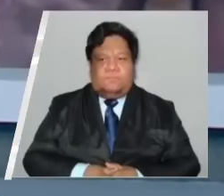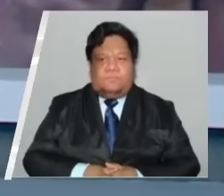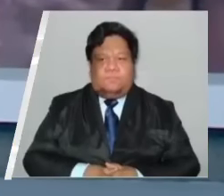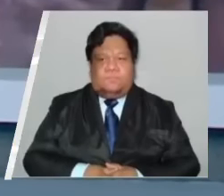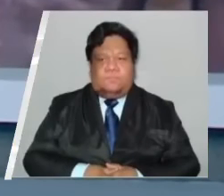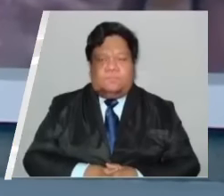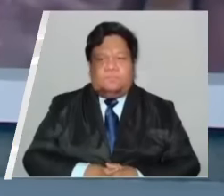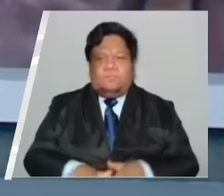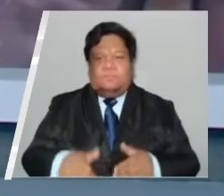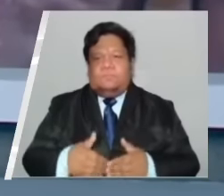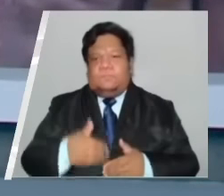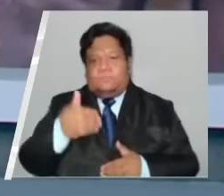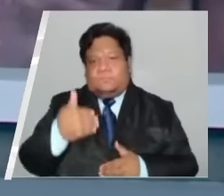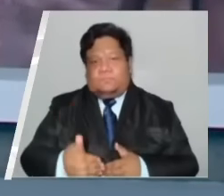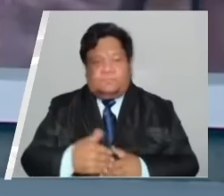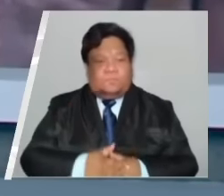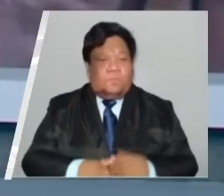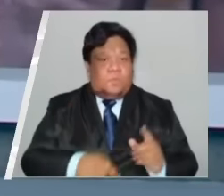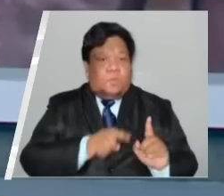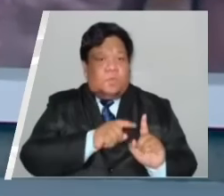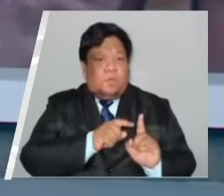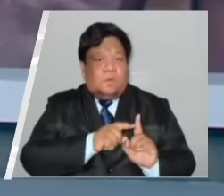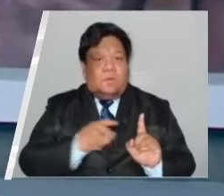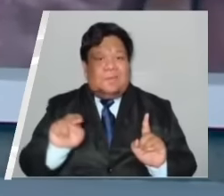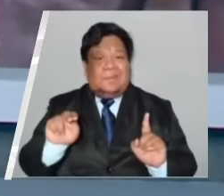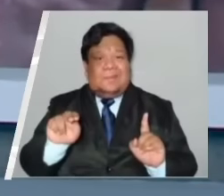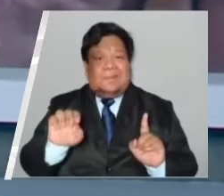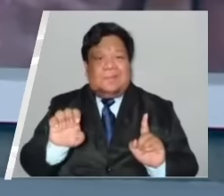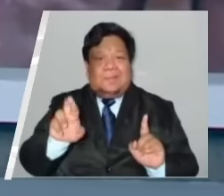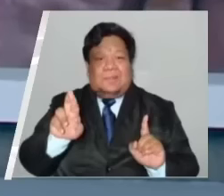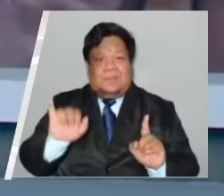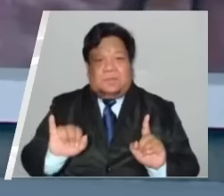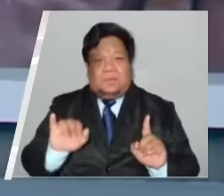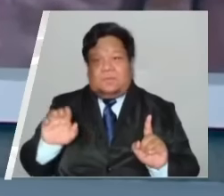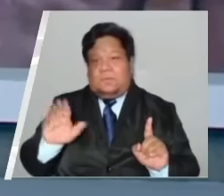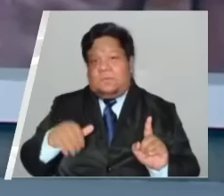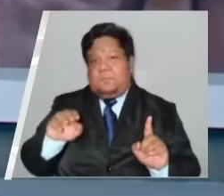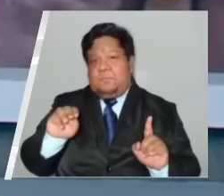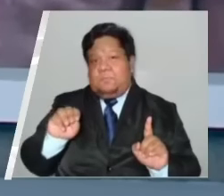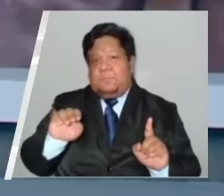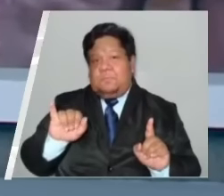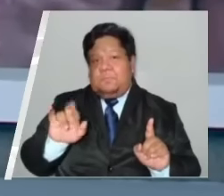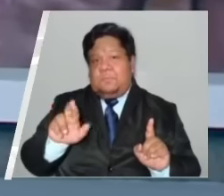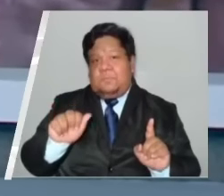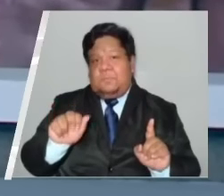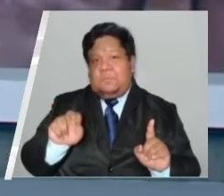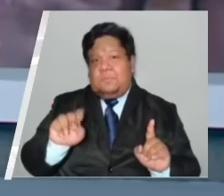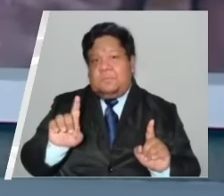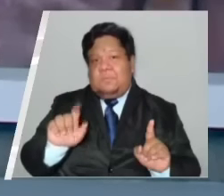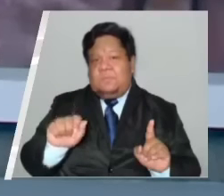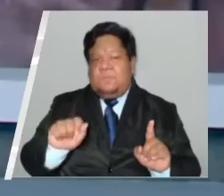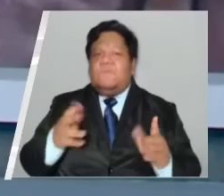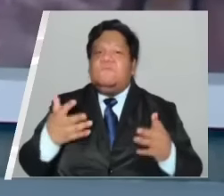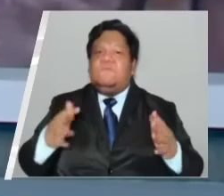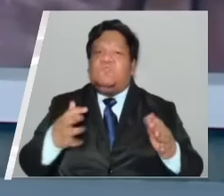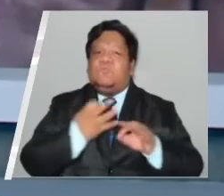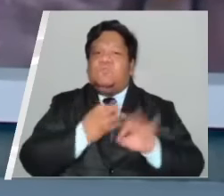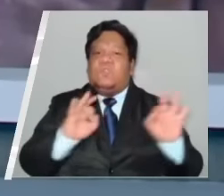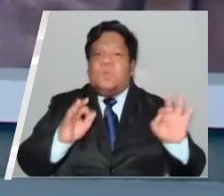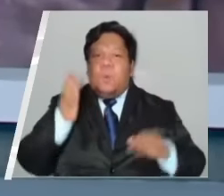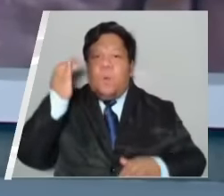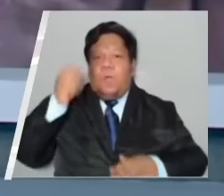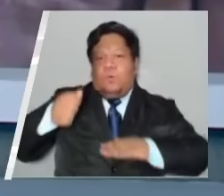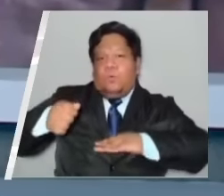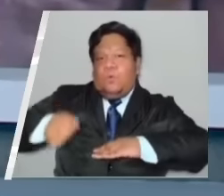Nakalaya na si Nery Naig Miranda matapos ibasura ng korte ang arrest warrant laban sa kanya. Pero hindi naman pinagbigyan ng korte ang hilig ng